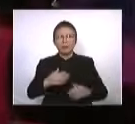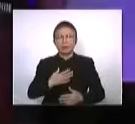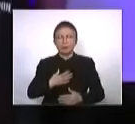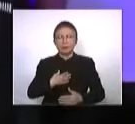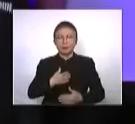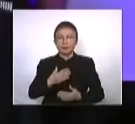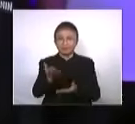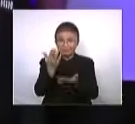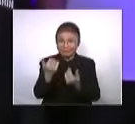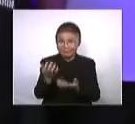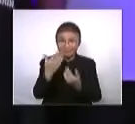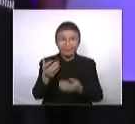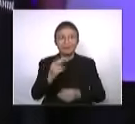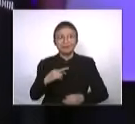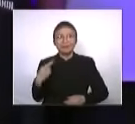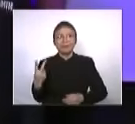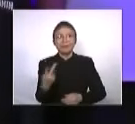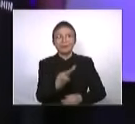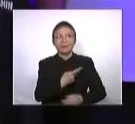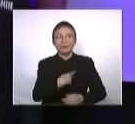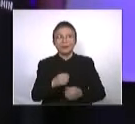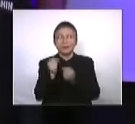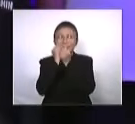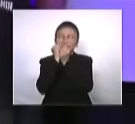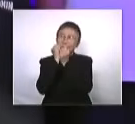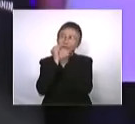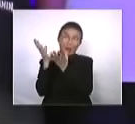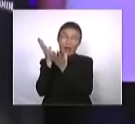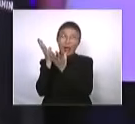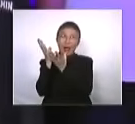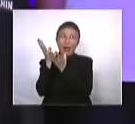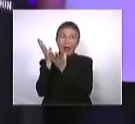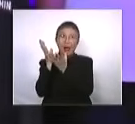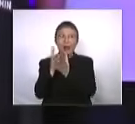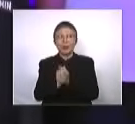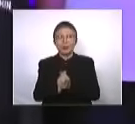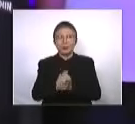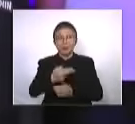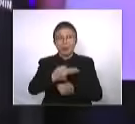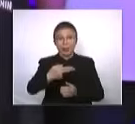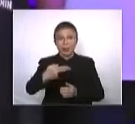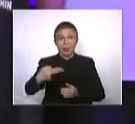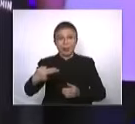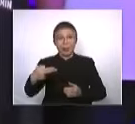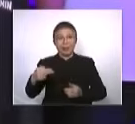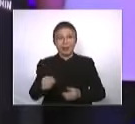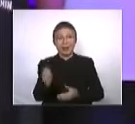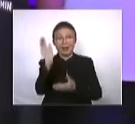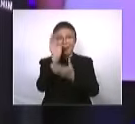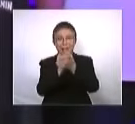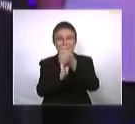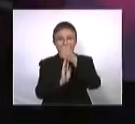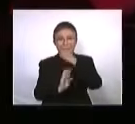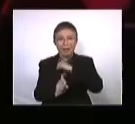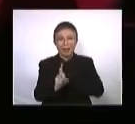jauh berbeda dengan apa namanya ee perdebatan-perdebatan sebelumnya arti ntinya mereka akan mempelajari substansi debat